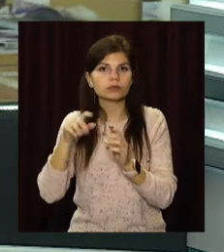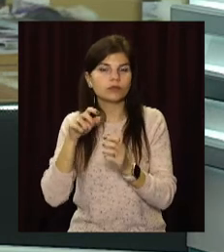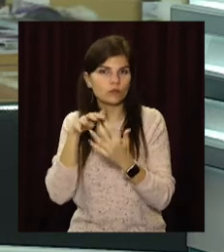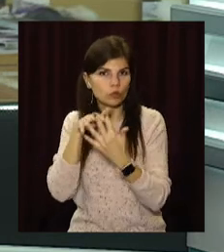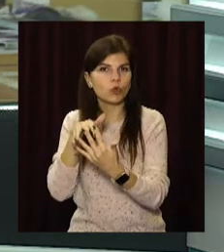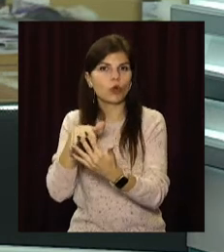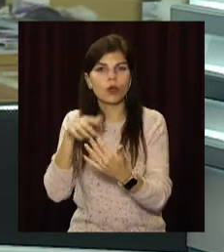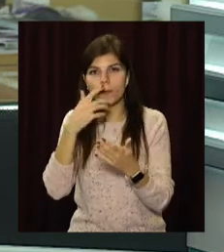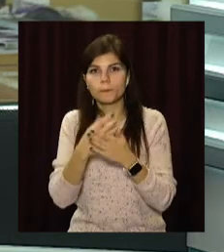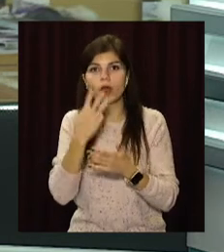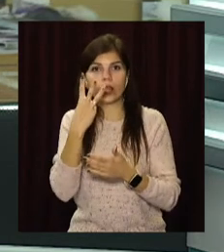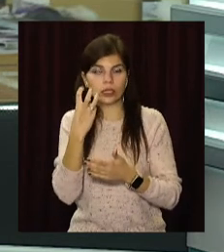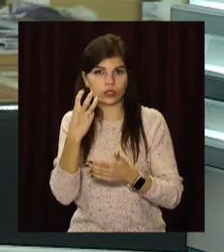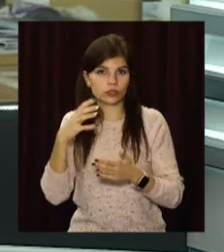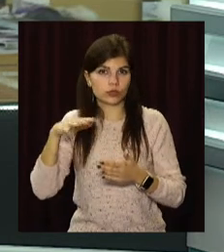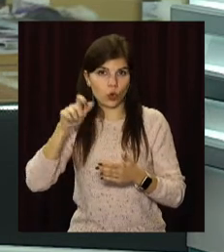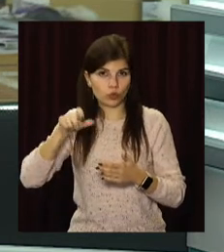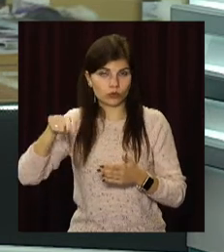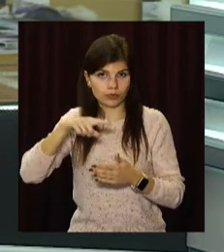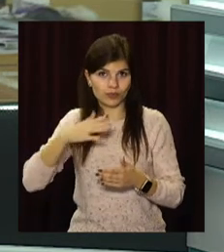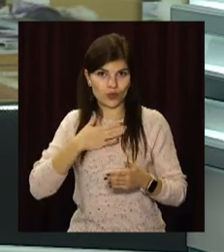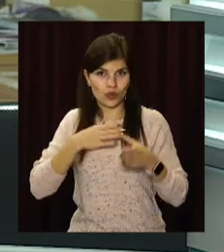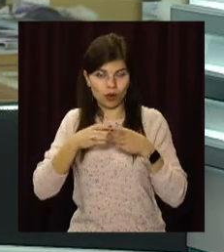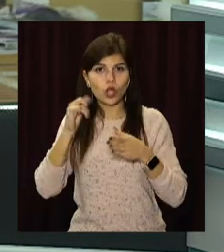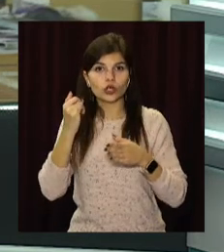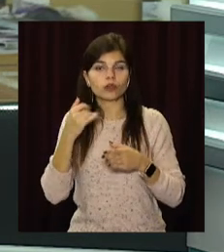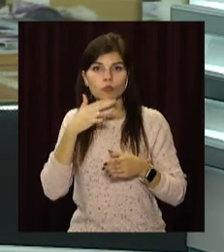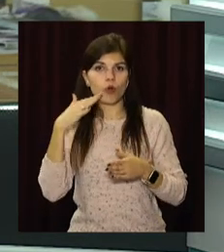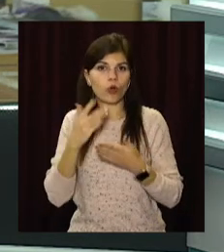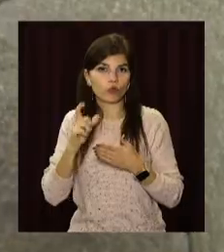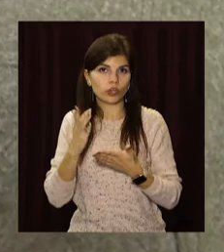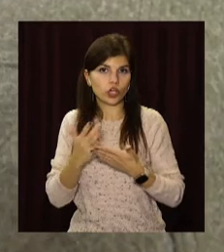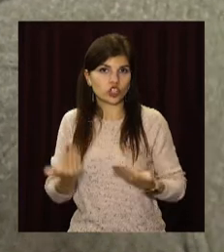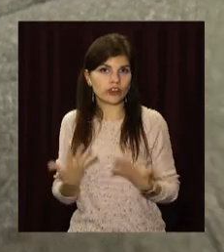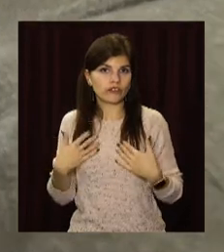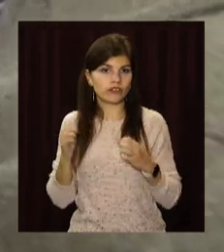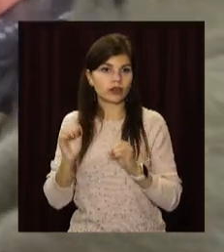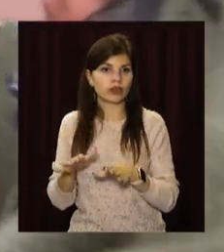майже 300 мешканців громади. 4 з них віддали життя. Потім,